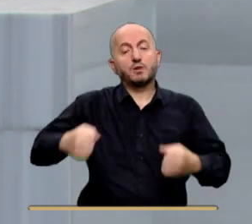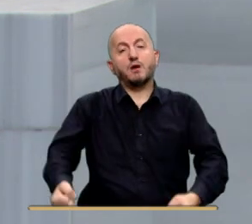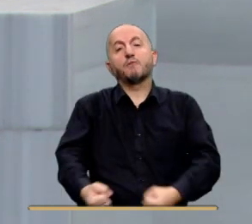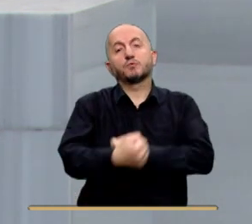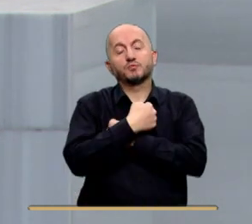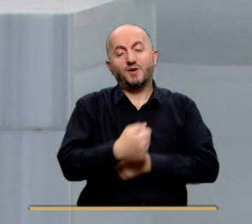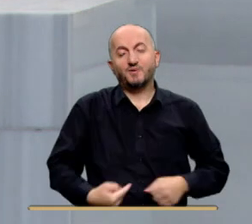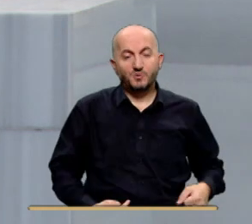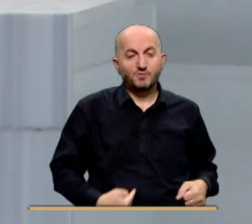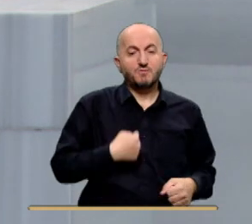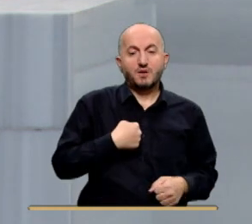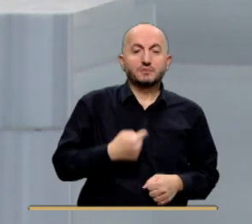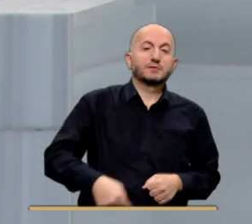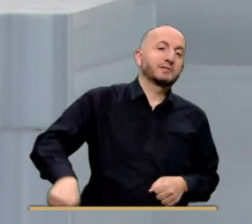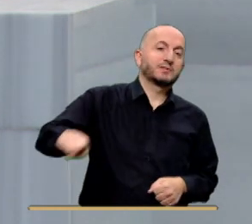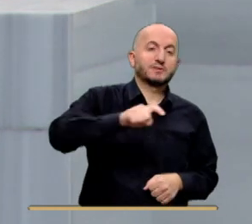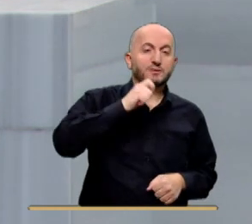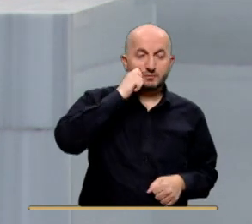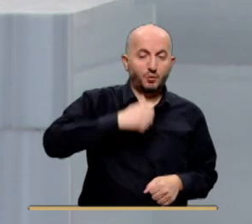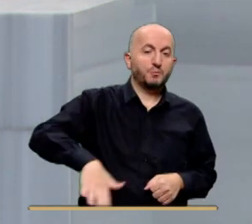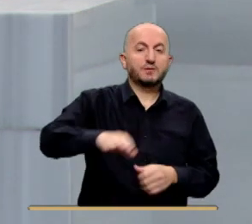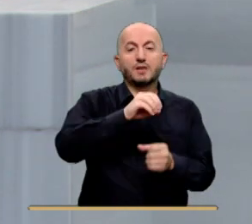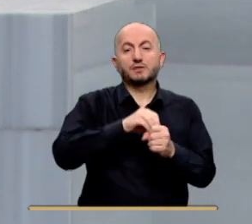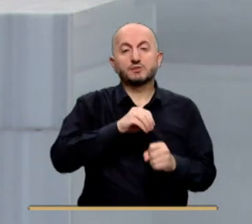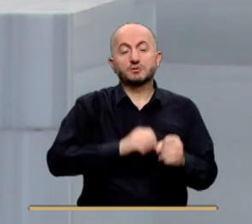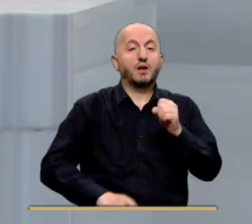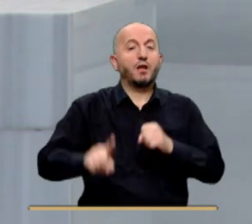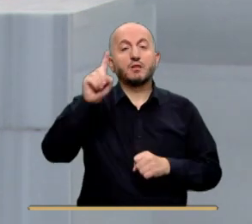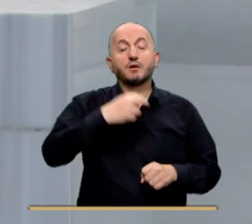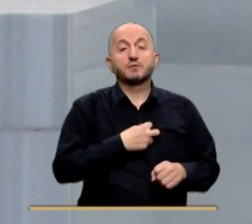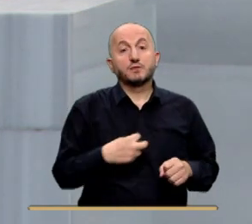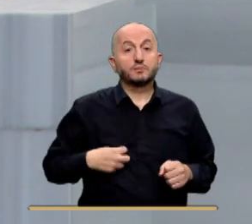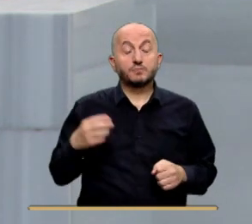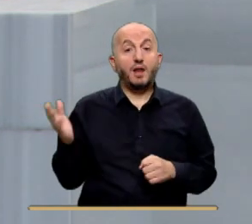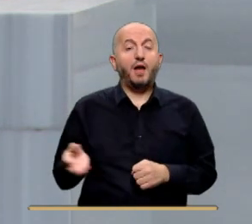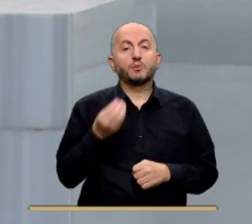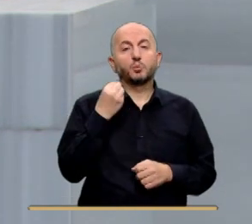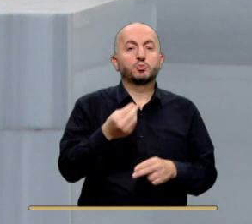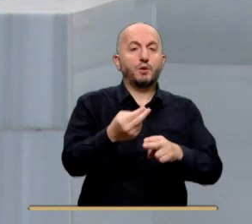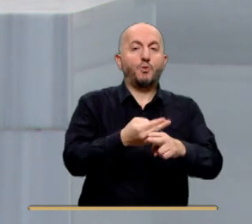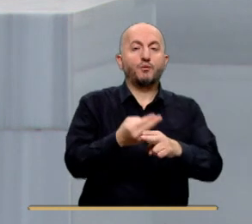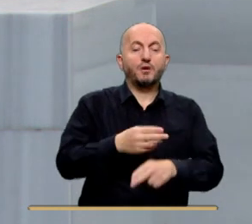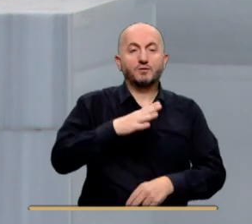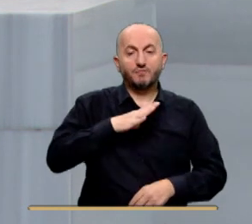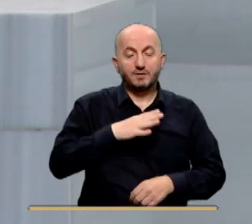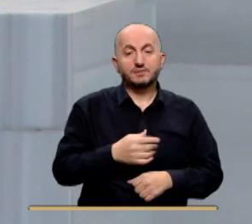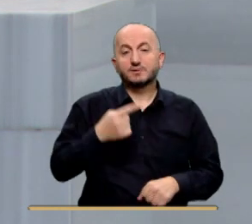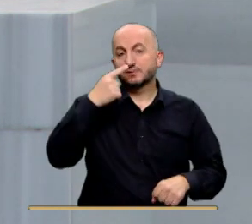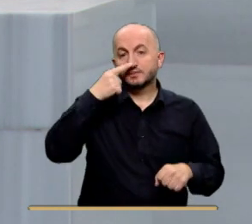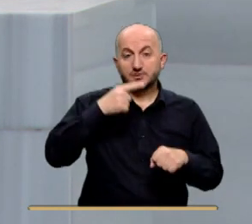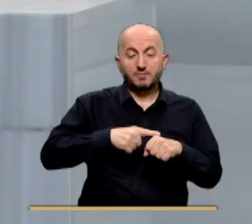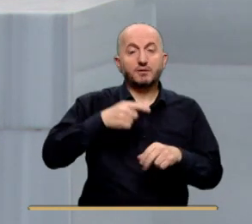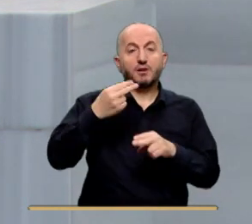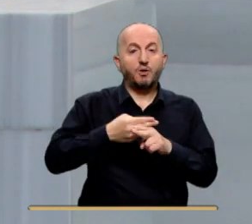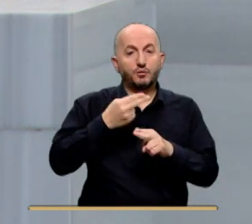kavuşmayı uman, siz müminler için Allah'ın Resulünde en güzel örnek vardır. İmanda